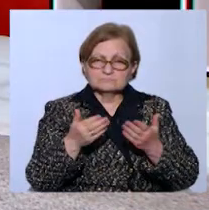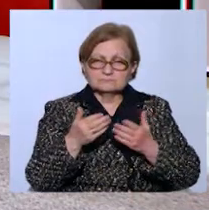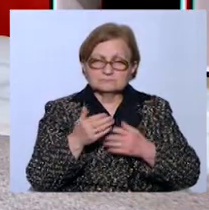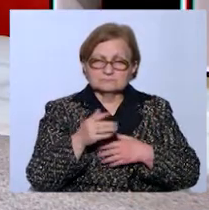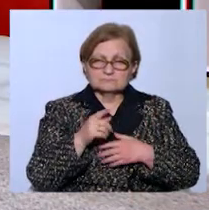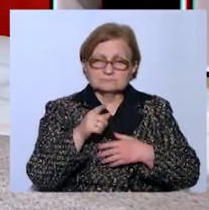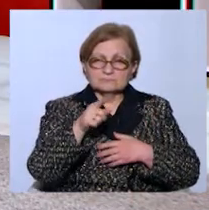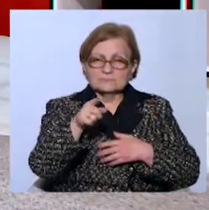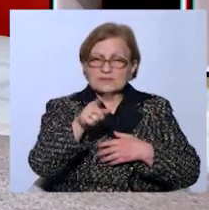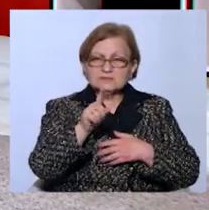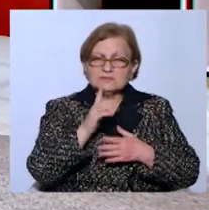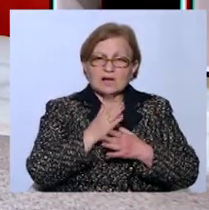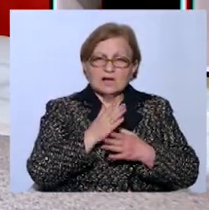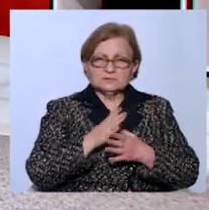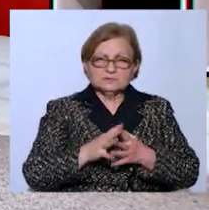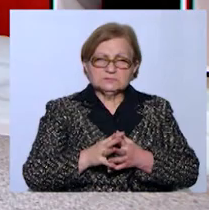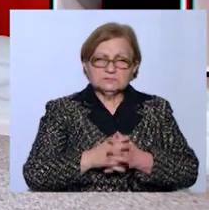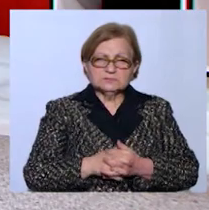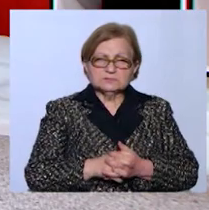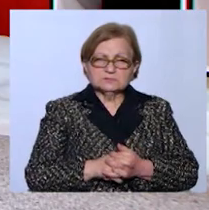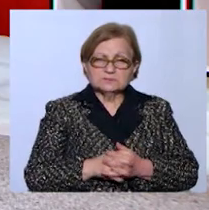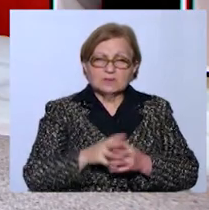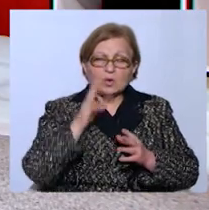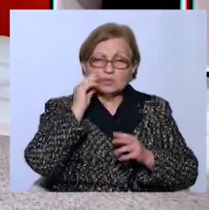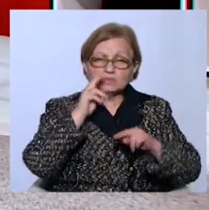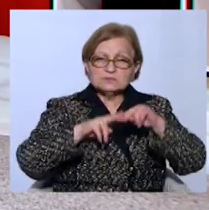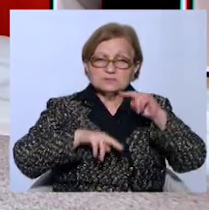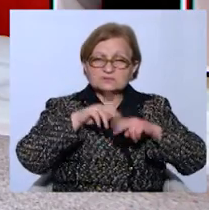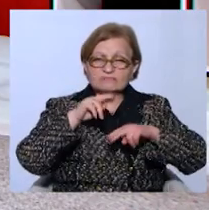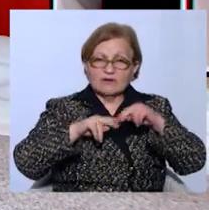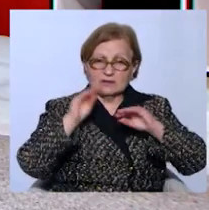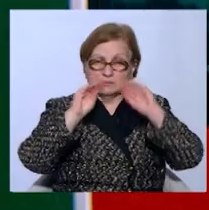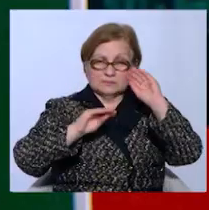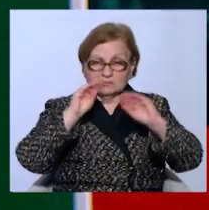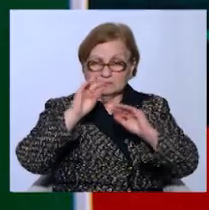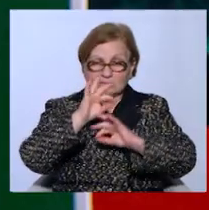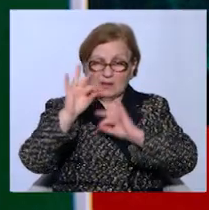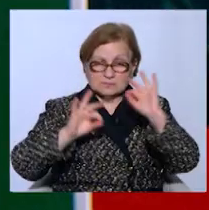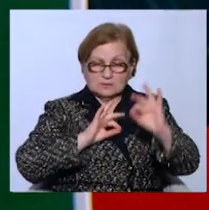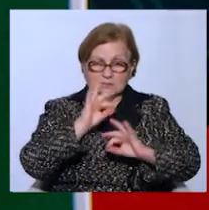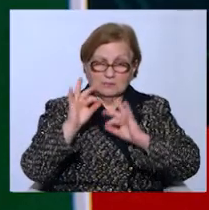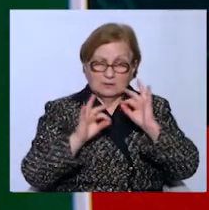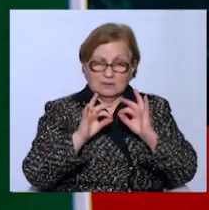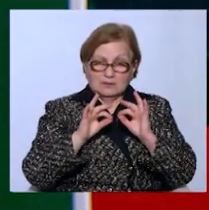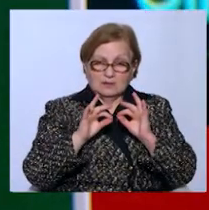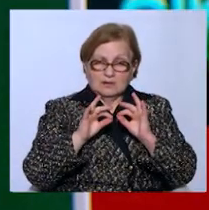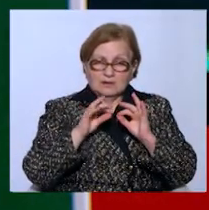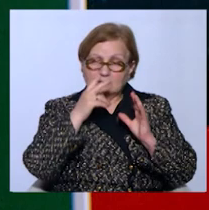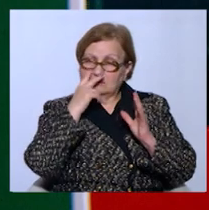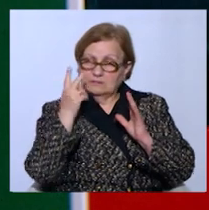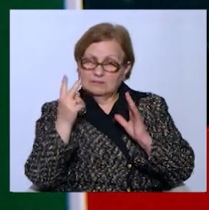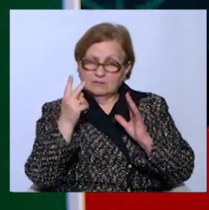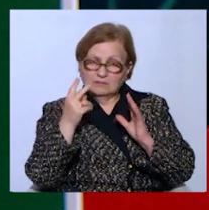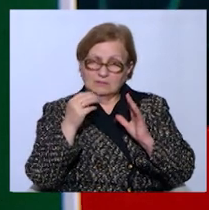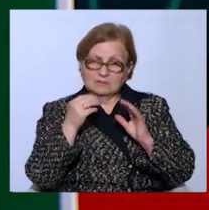რაზე გაგძლევთ წარმოდგენას? აგების დროს ერთ რამეს გეტყვით. როდესაც მოდელი გაქვს,